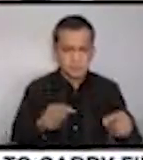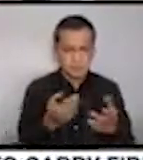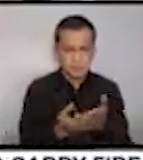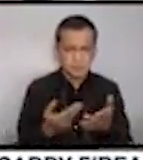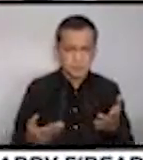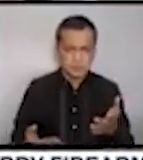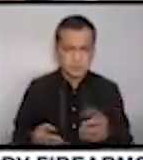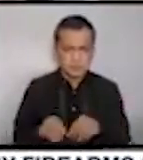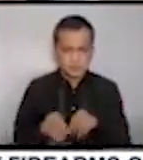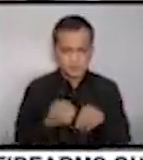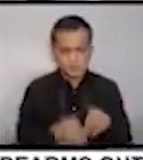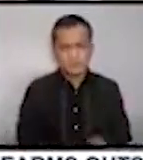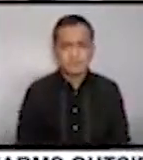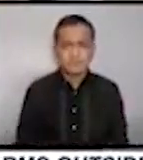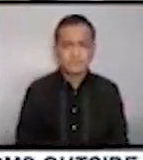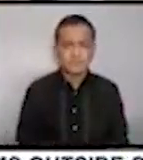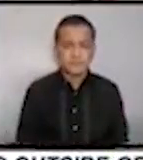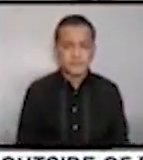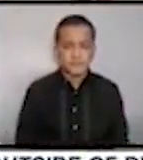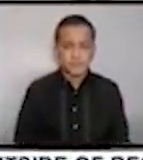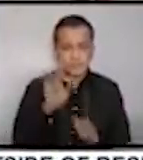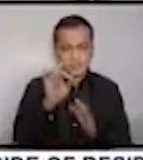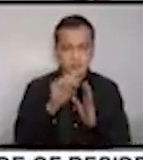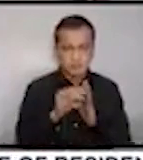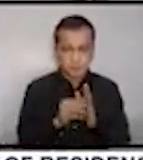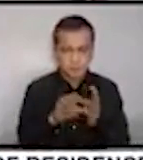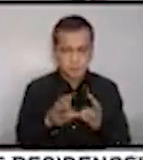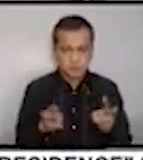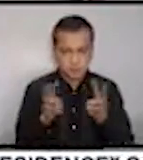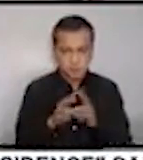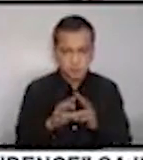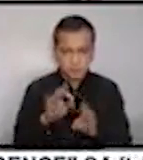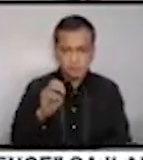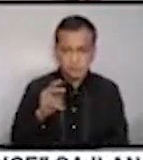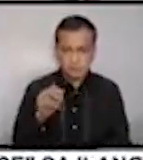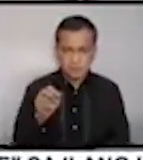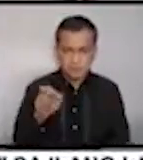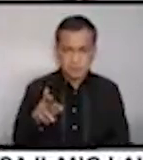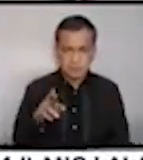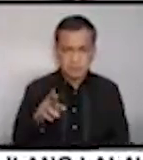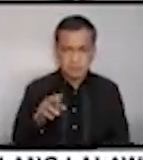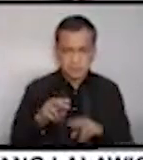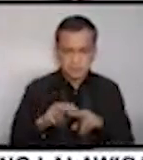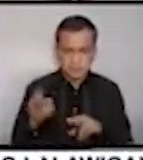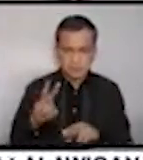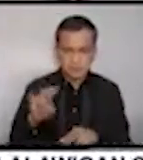pansaka. Mahigit 8 milyong pisong halaga rin ng fertilizer discount vouchers ang